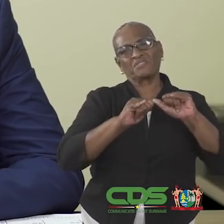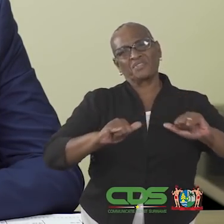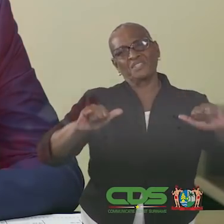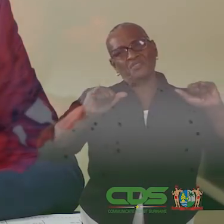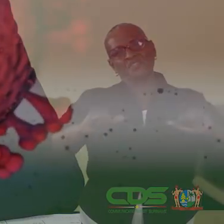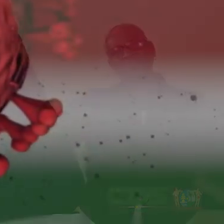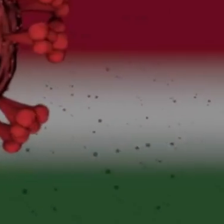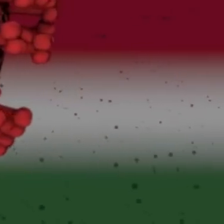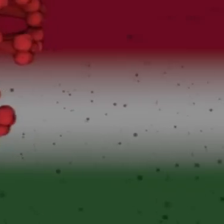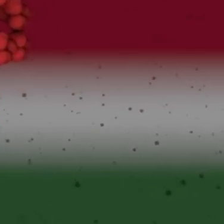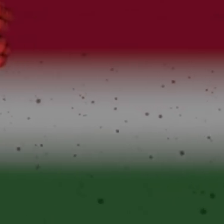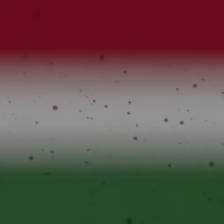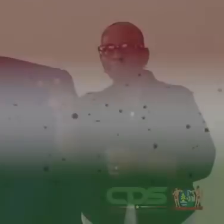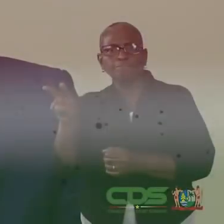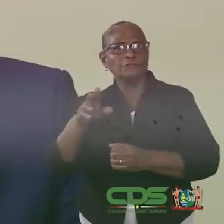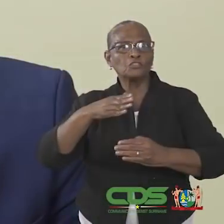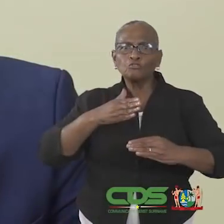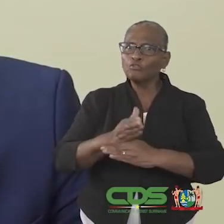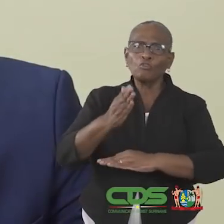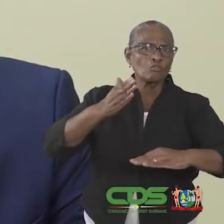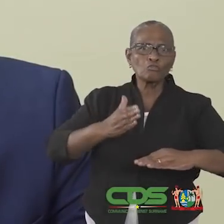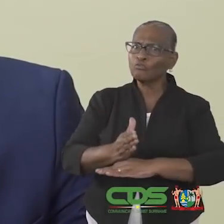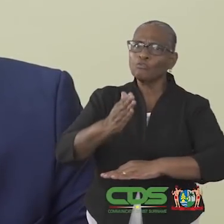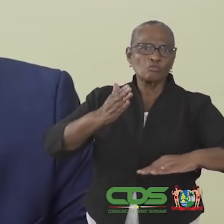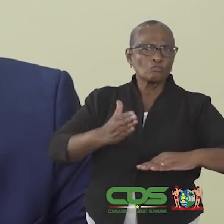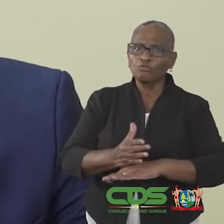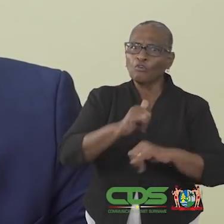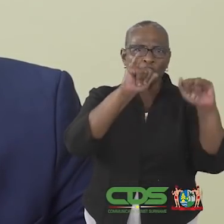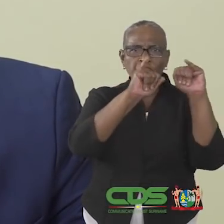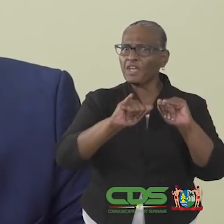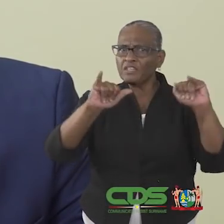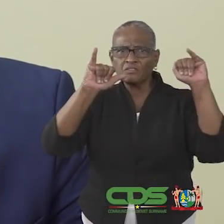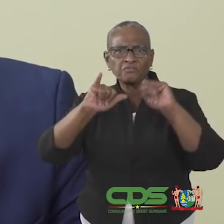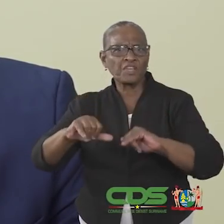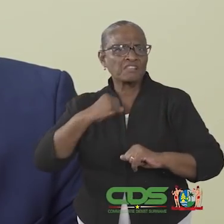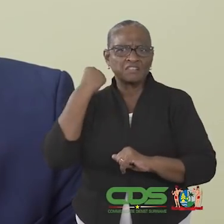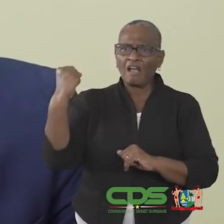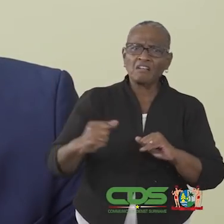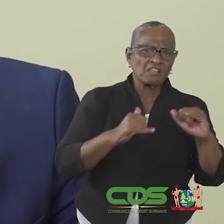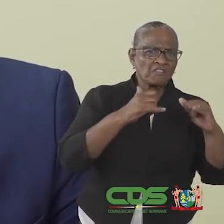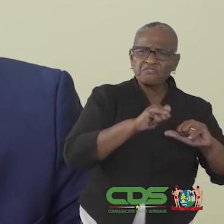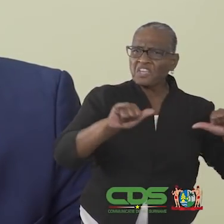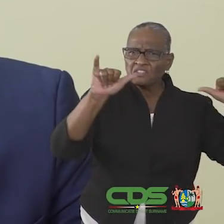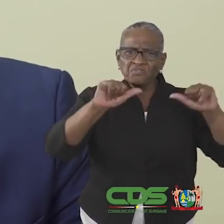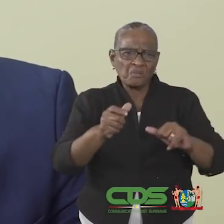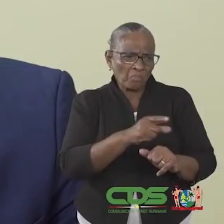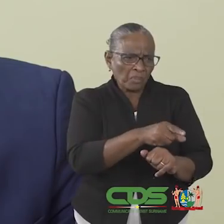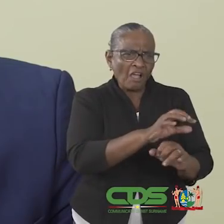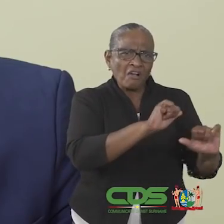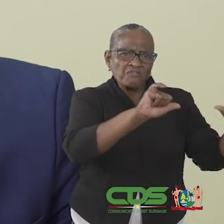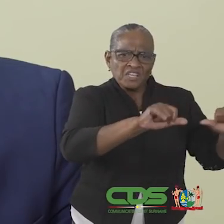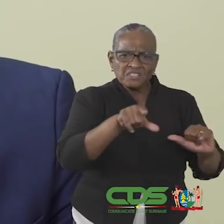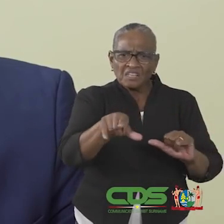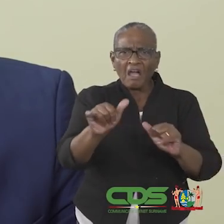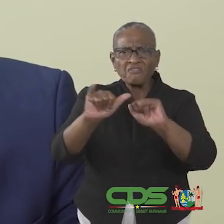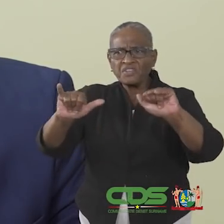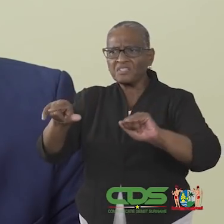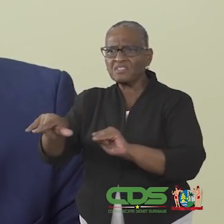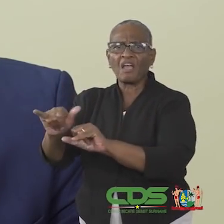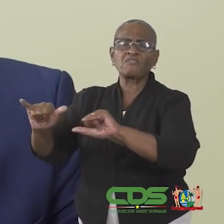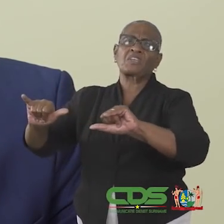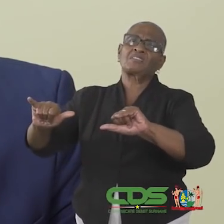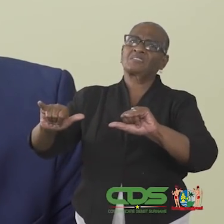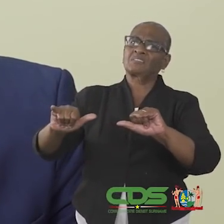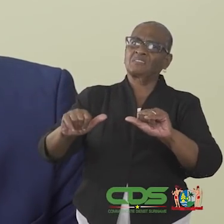evenementen. Er zijn consequent steeds meer visten. Er zijn steeds meer plekken die de regels